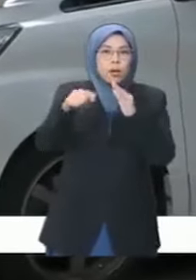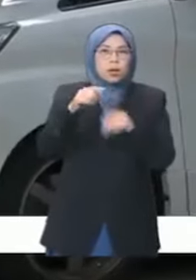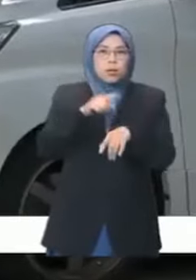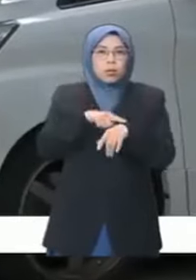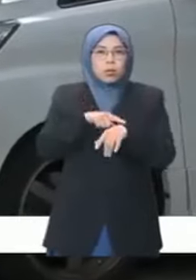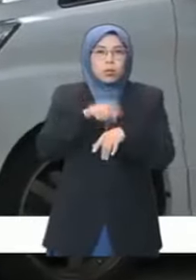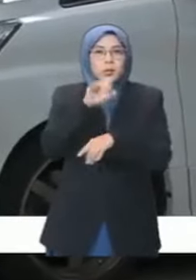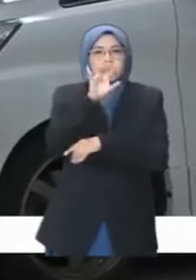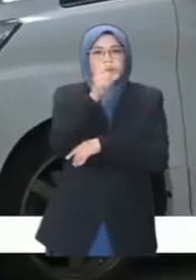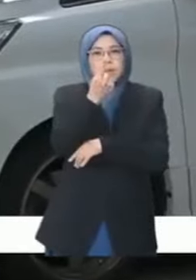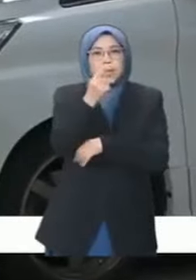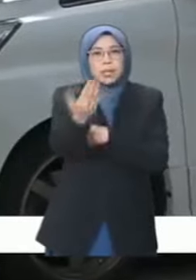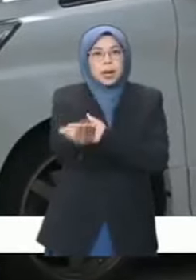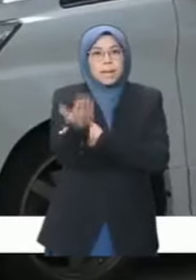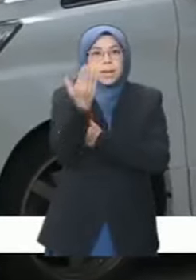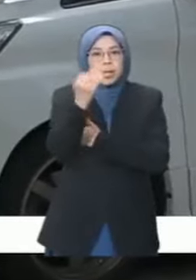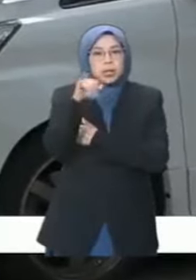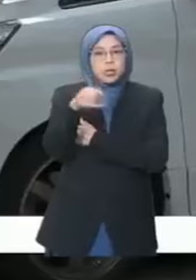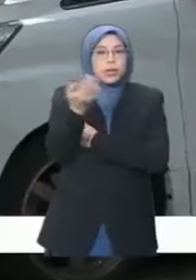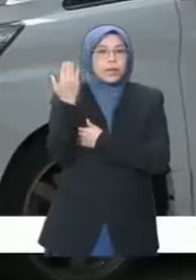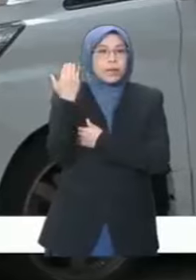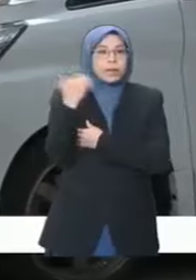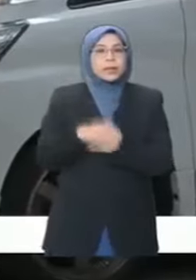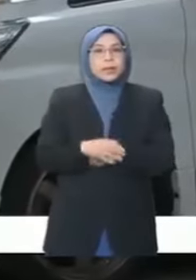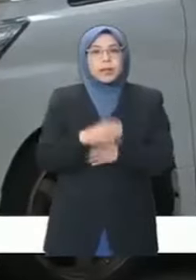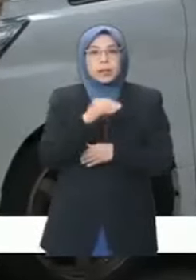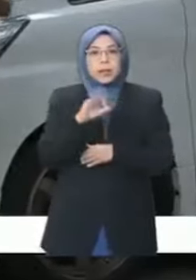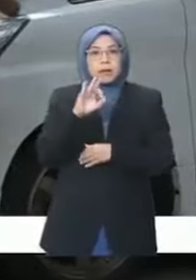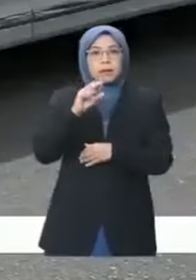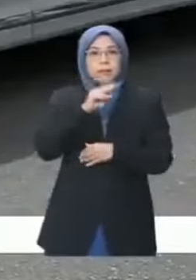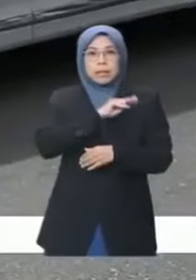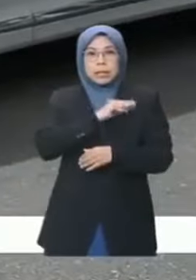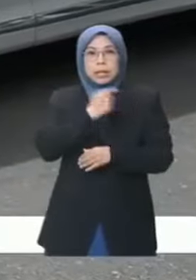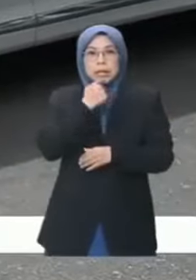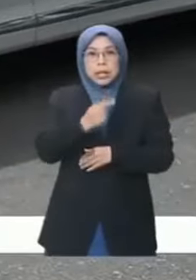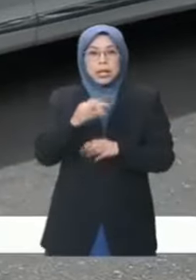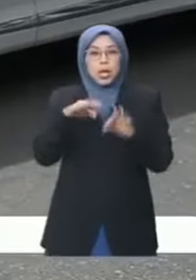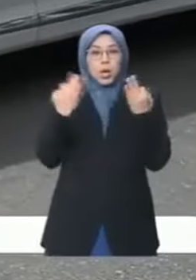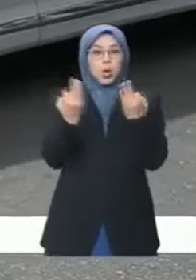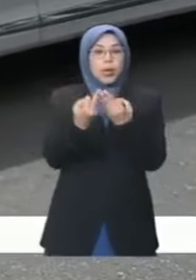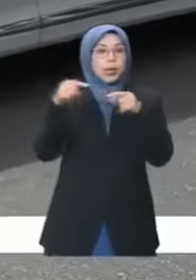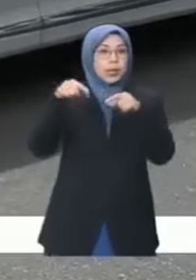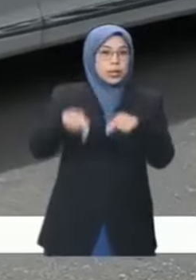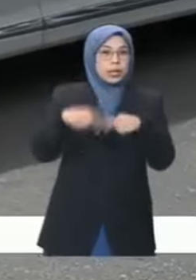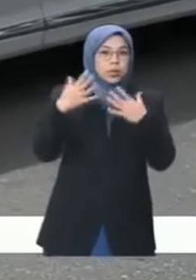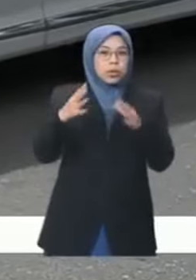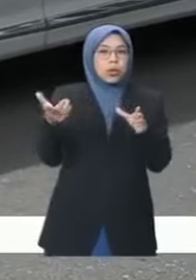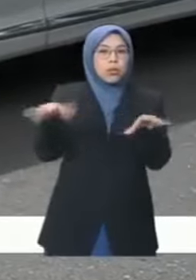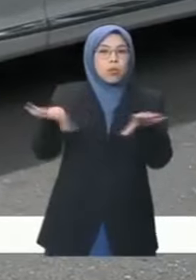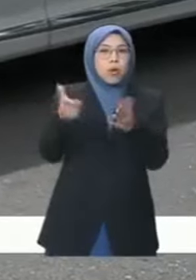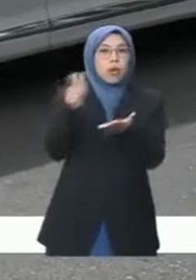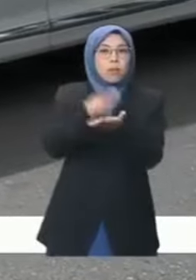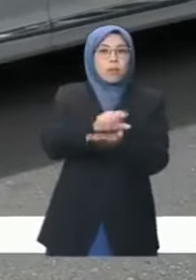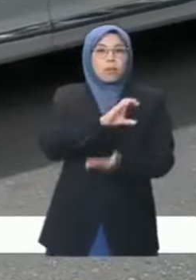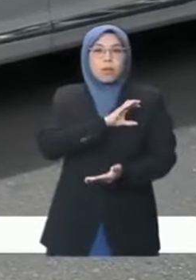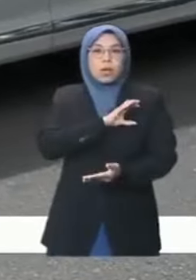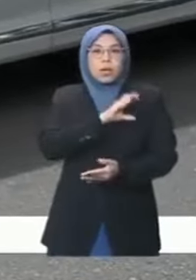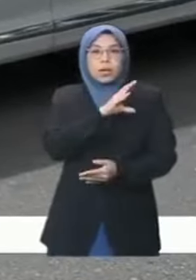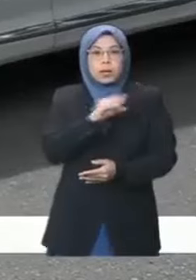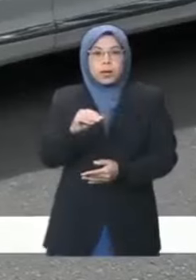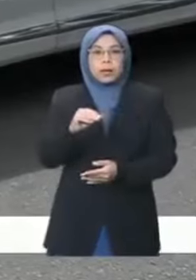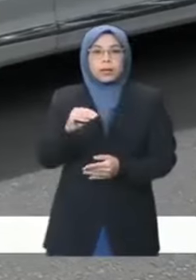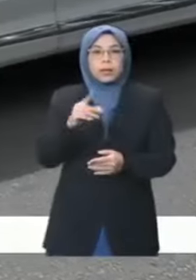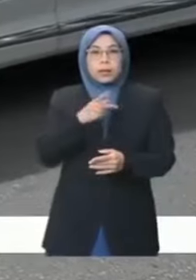kira-kira pukul 11 pagi Jumaat lepas. Fahmi berkata keluarga pempengaruh itu telah membuat laporan polis dan pihak